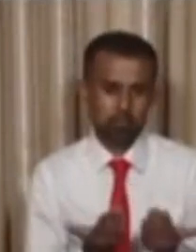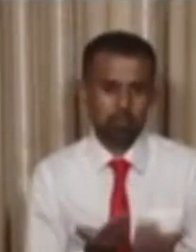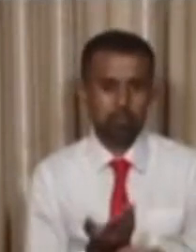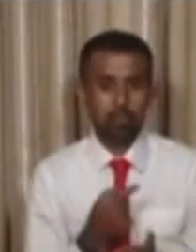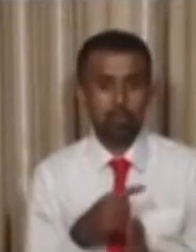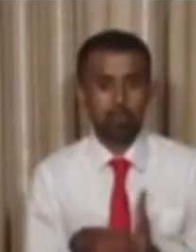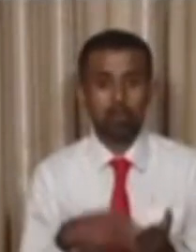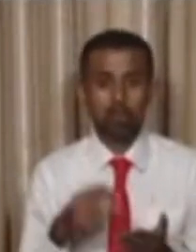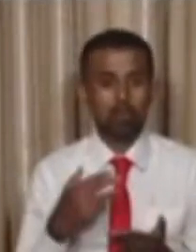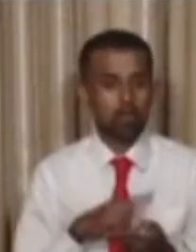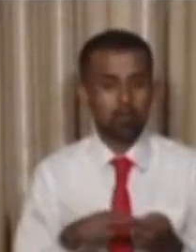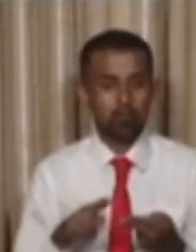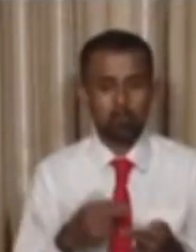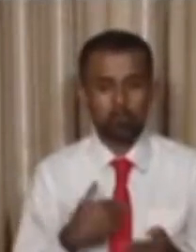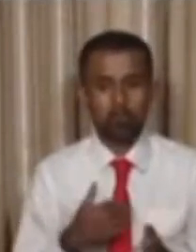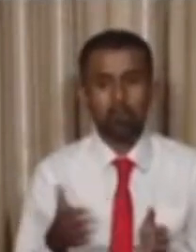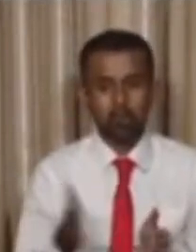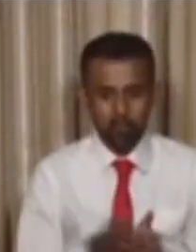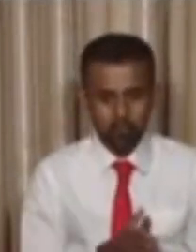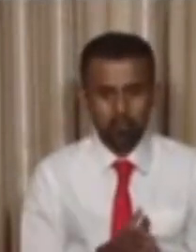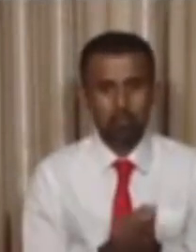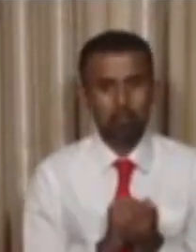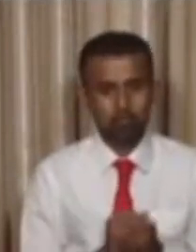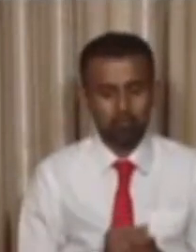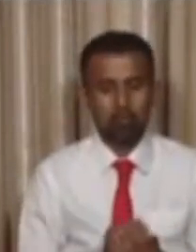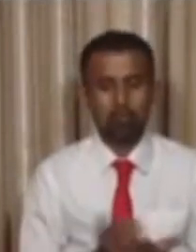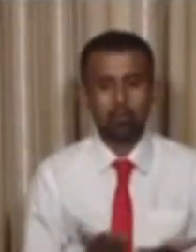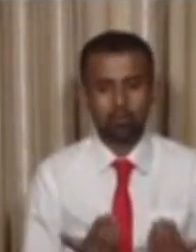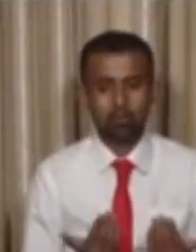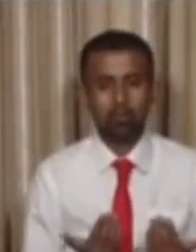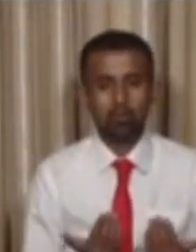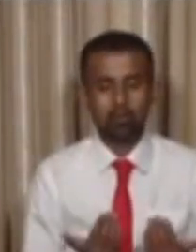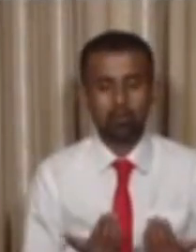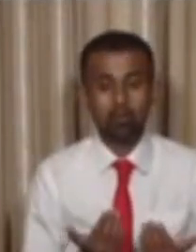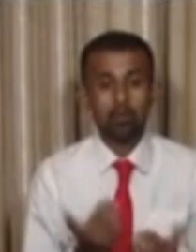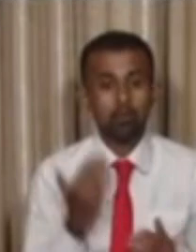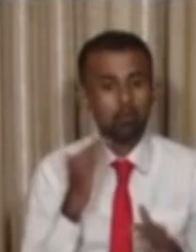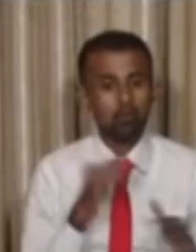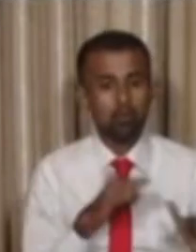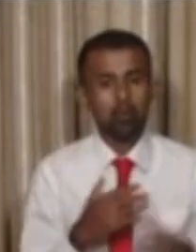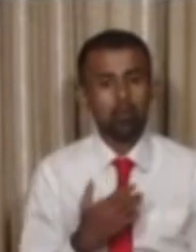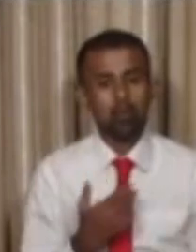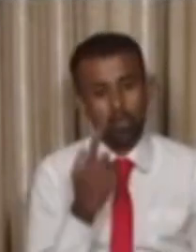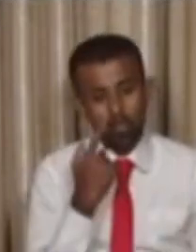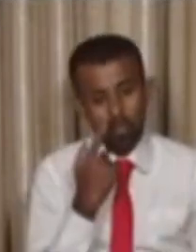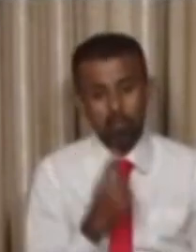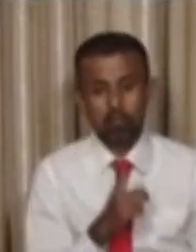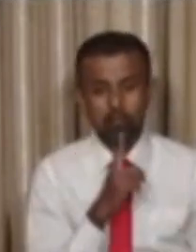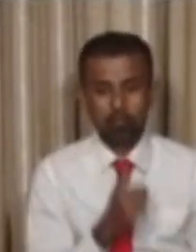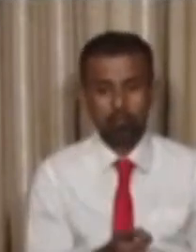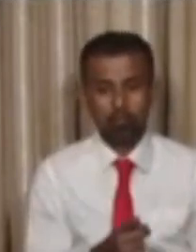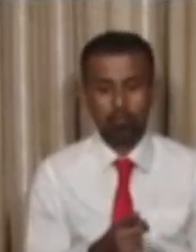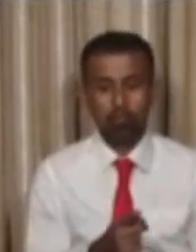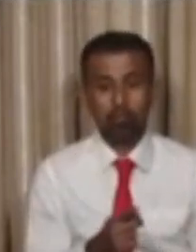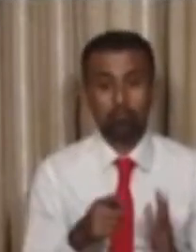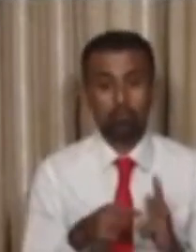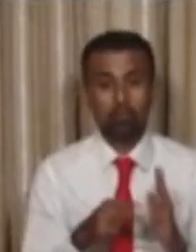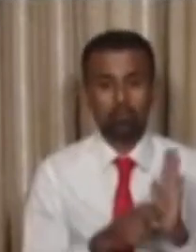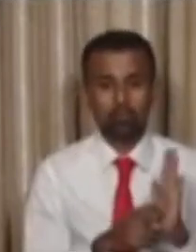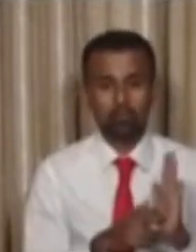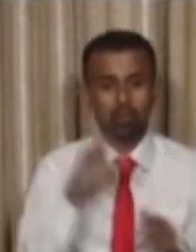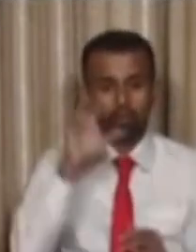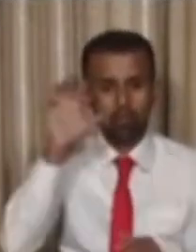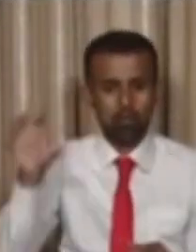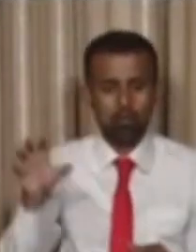நில்லுங்கள், எங்களை காப்பாற்றுங்கள் என்று கதற கதற கண்ணீரோடு கேட்டார்கள். இந்த உலக நாடுகள் என்ன செய்தது? யுவன் நிறுவனங்கள் என்ன செய்தது?